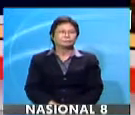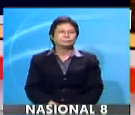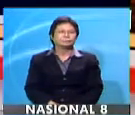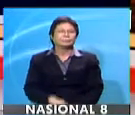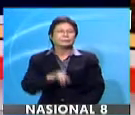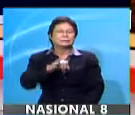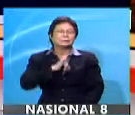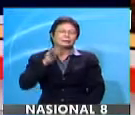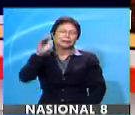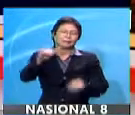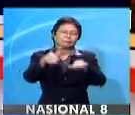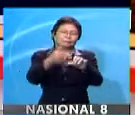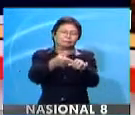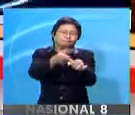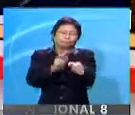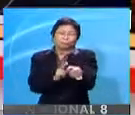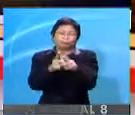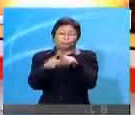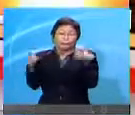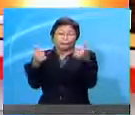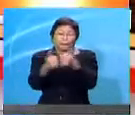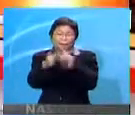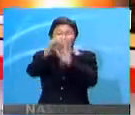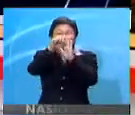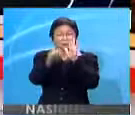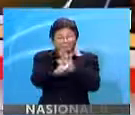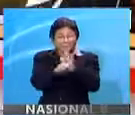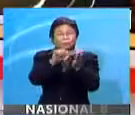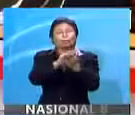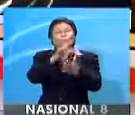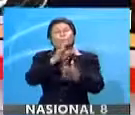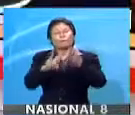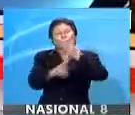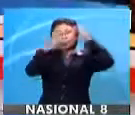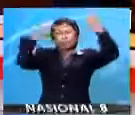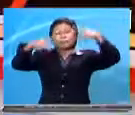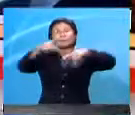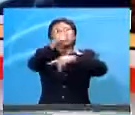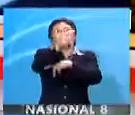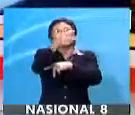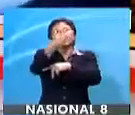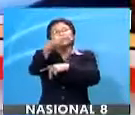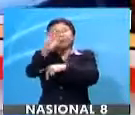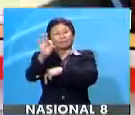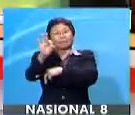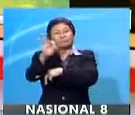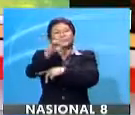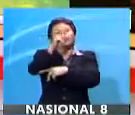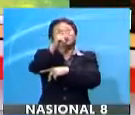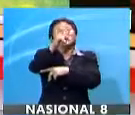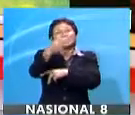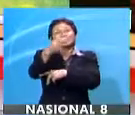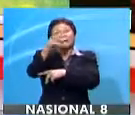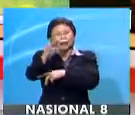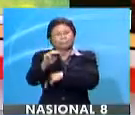saya akan berundur tetapi dengan bersyarat itu tegas naik presiden kanan konfigurasi hoki Malaysia